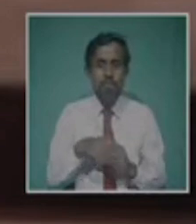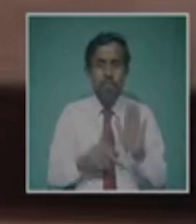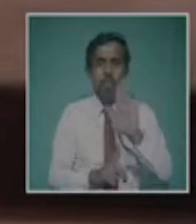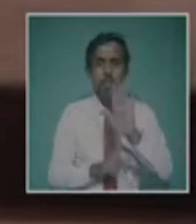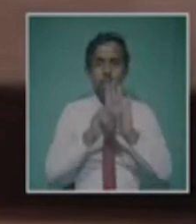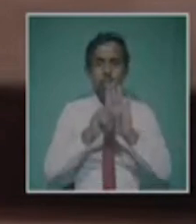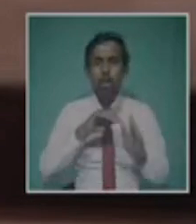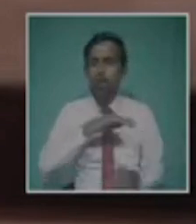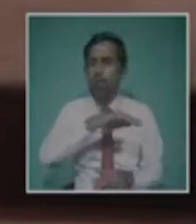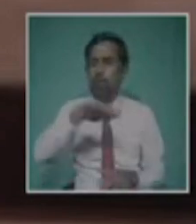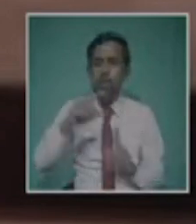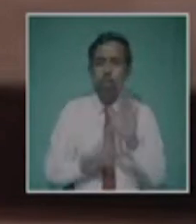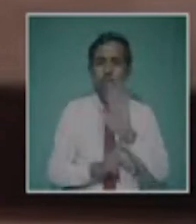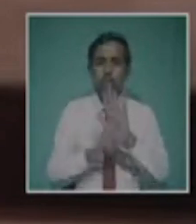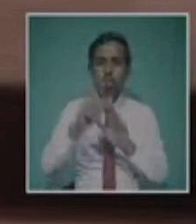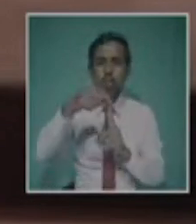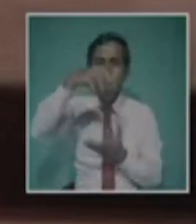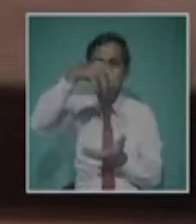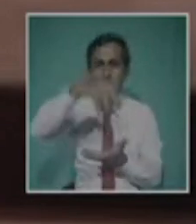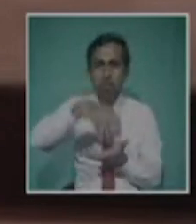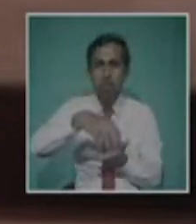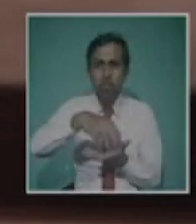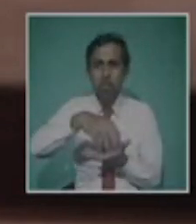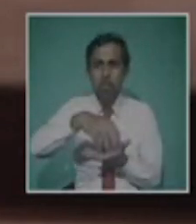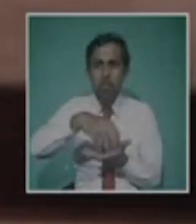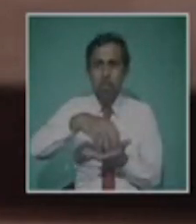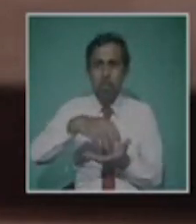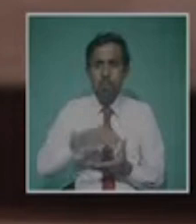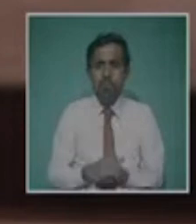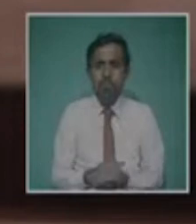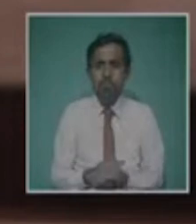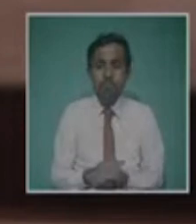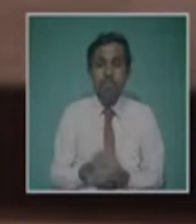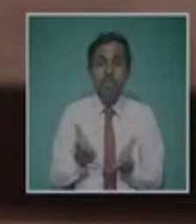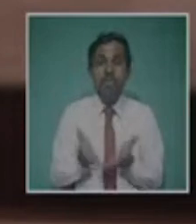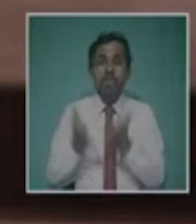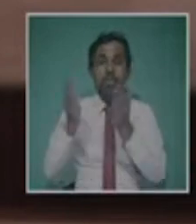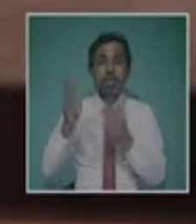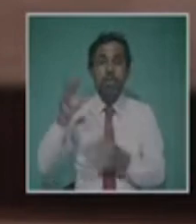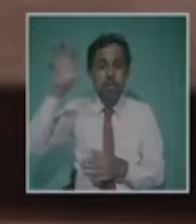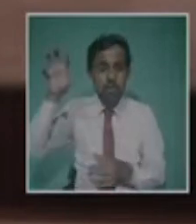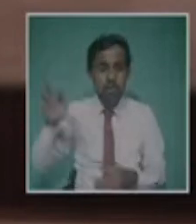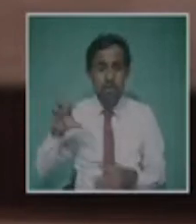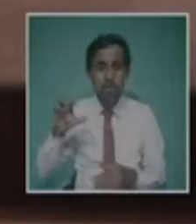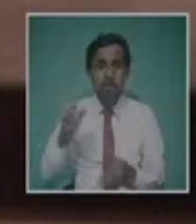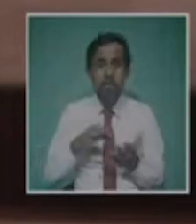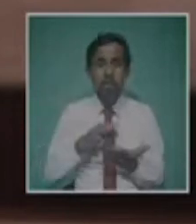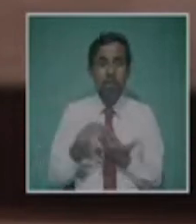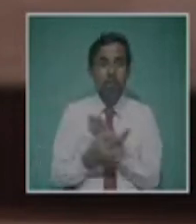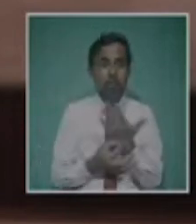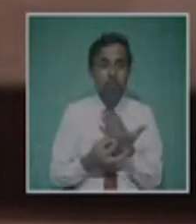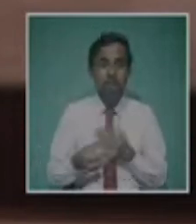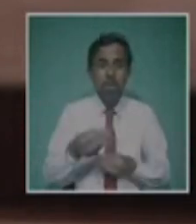வடமாகாணத்தை பொறுத்தளவும் குறிப்பாக இந்தியா போன்ற நாடுகளிலிருந்து இந்த போதை வஸ்துகளை கொண்டு வரக்கூடிய